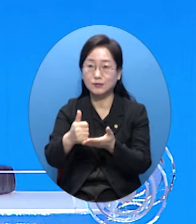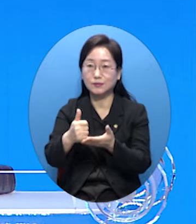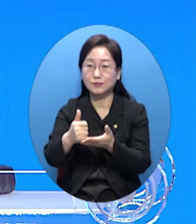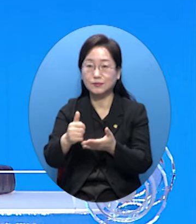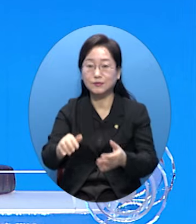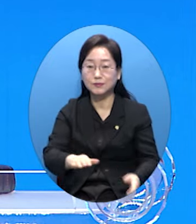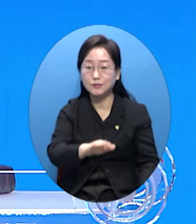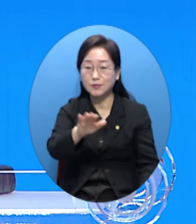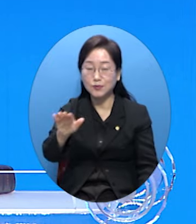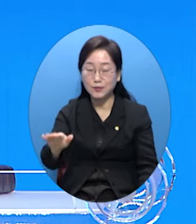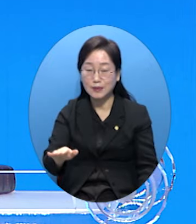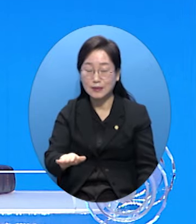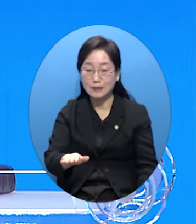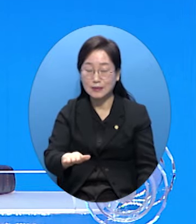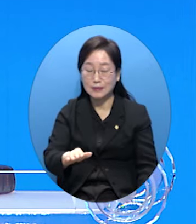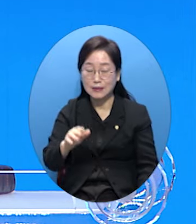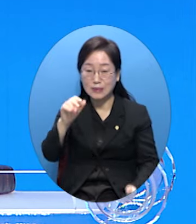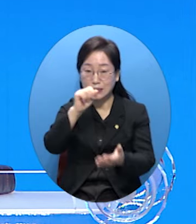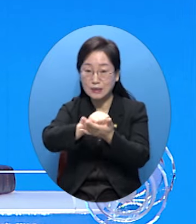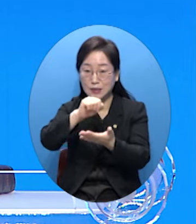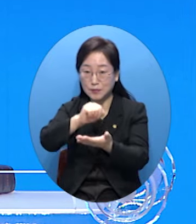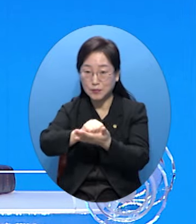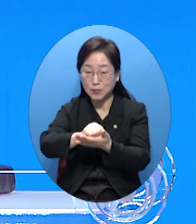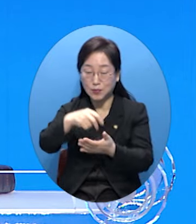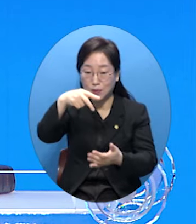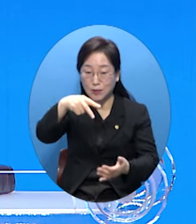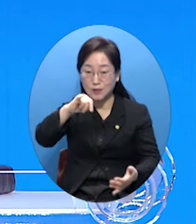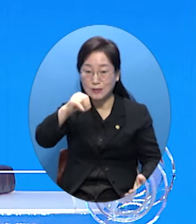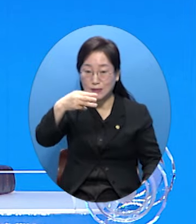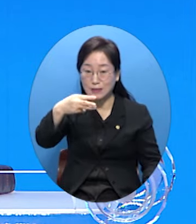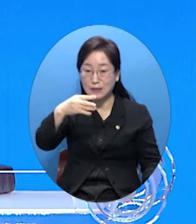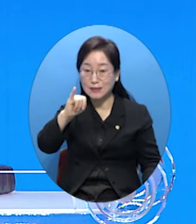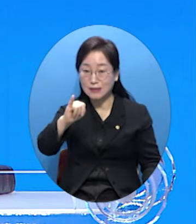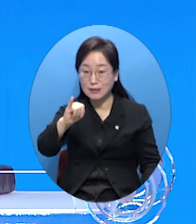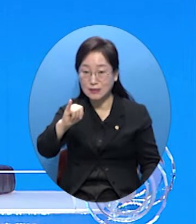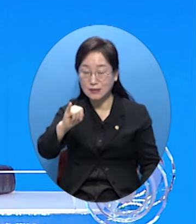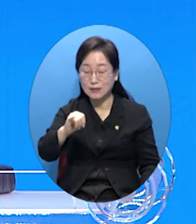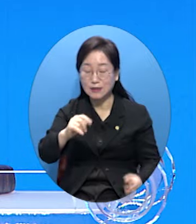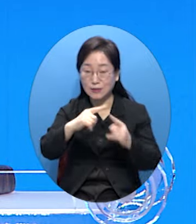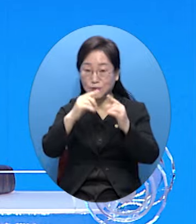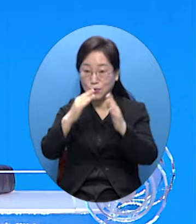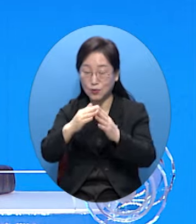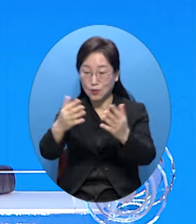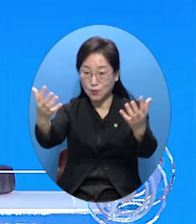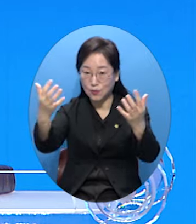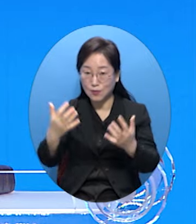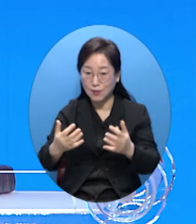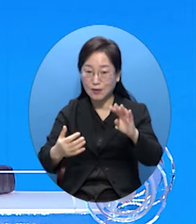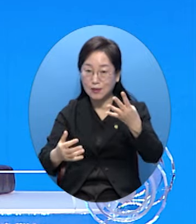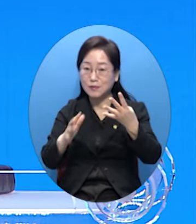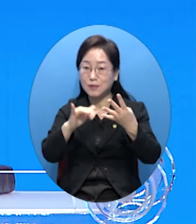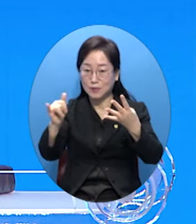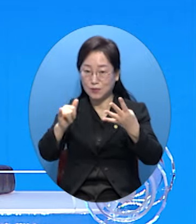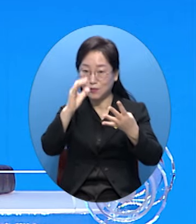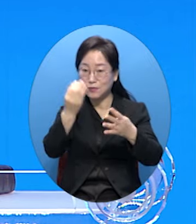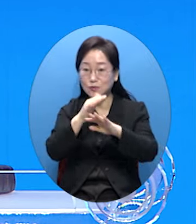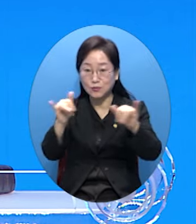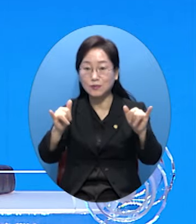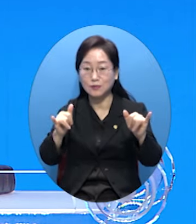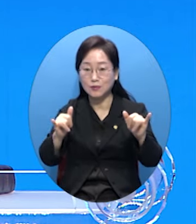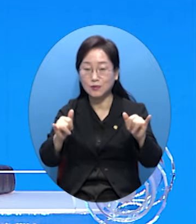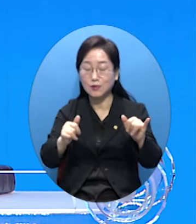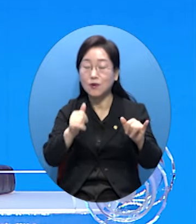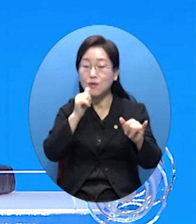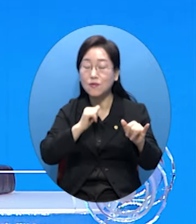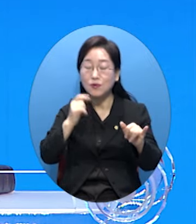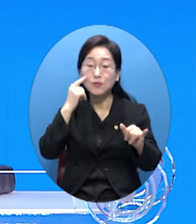우리 시티 하베스트 교회에서 함께 참석하고 있는 우리 400여 우리 성도님들 우리 콩이